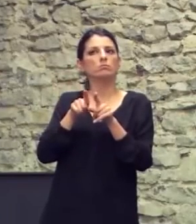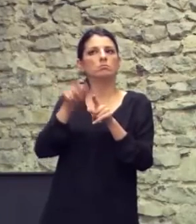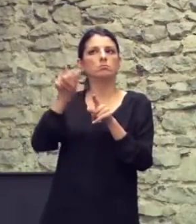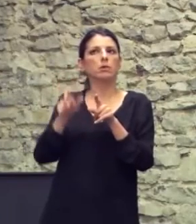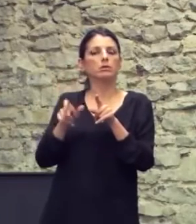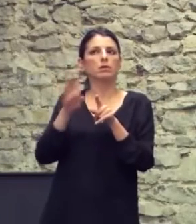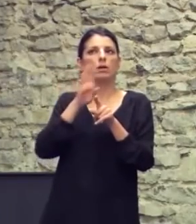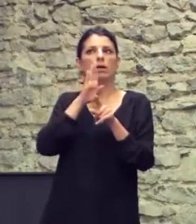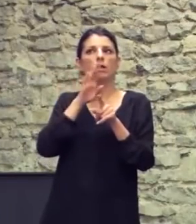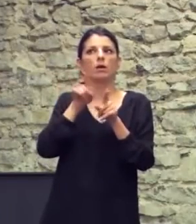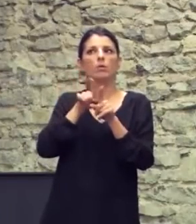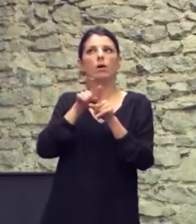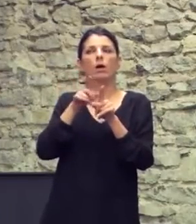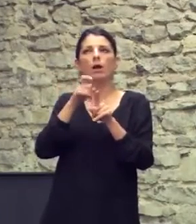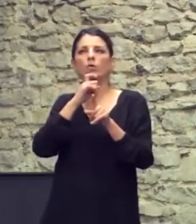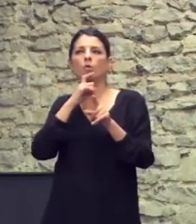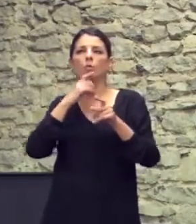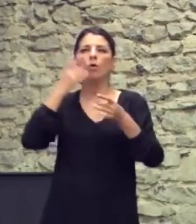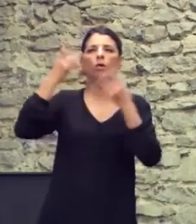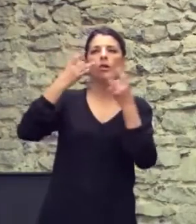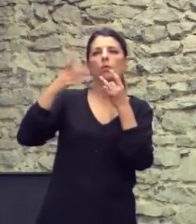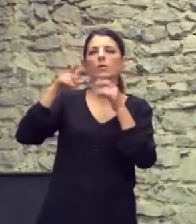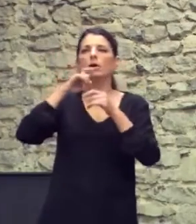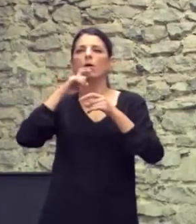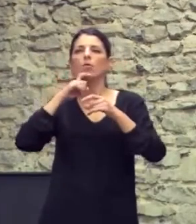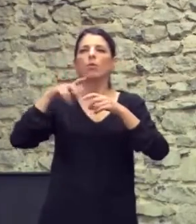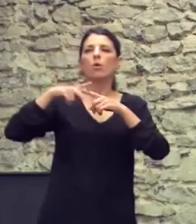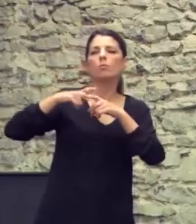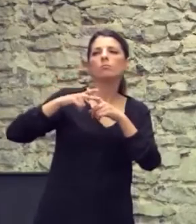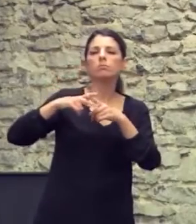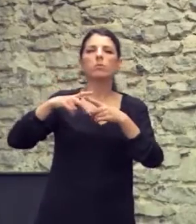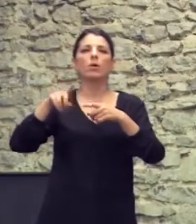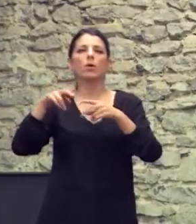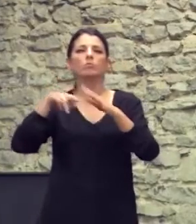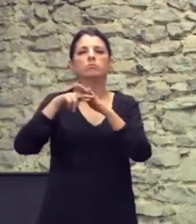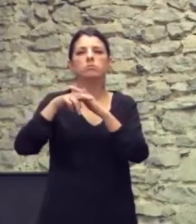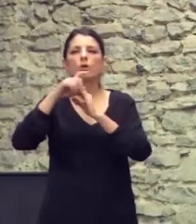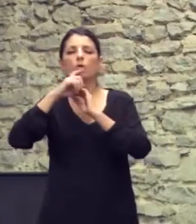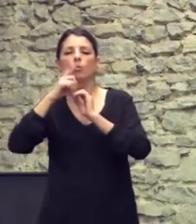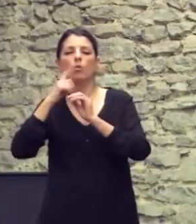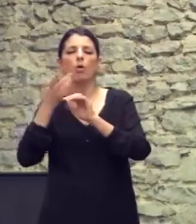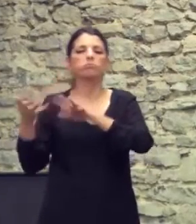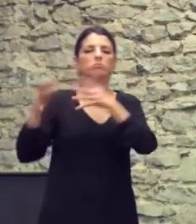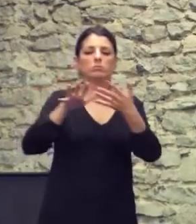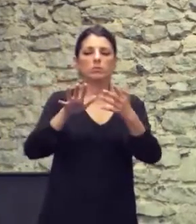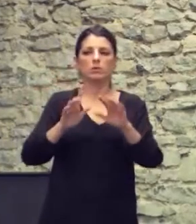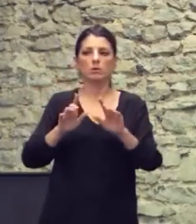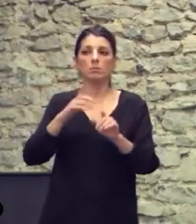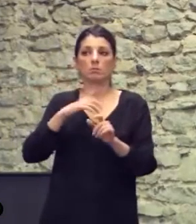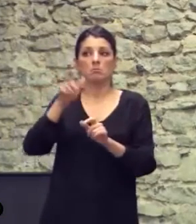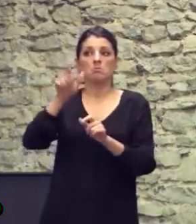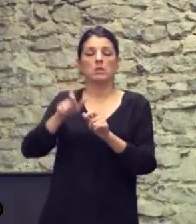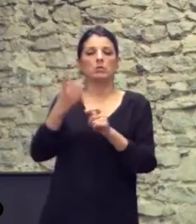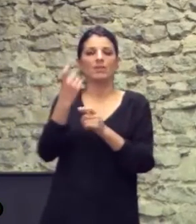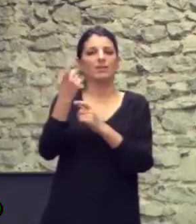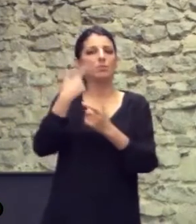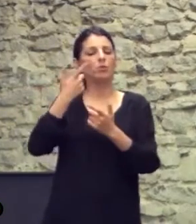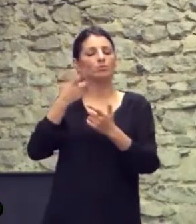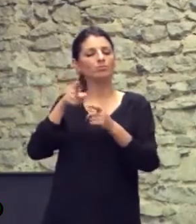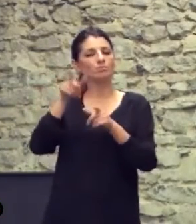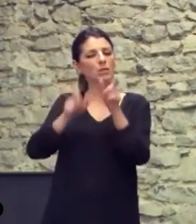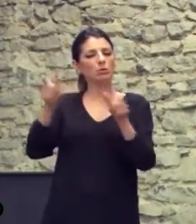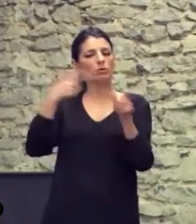heldu taldetara, nola egin dinamikak, nola balio digu, baina implikatu dezagun ere bai kaleko jendea hor, eraman ditzagun